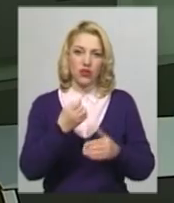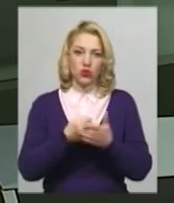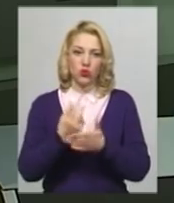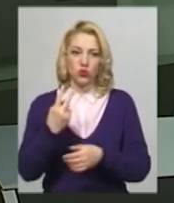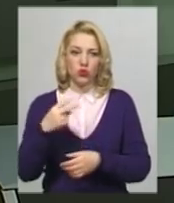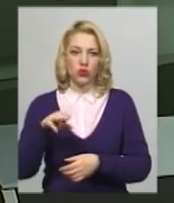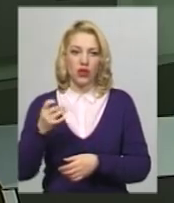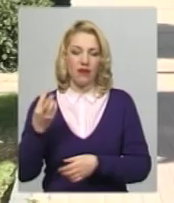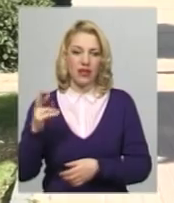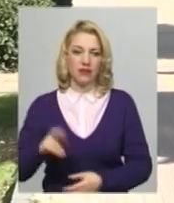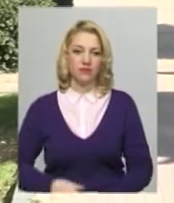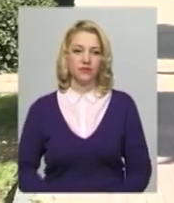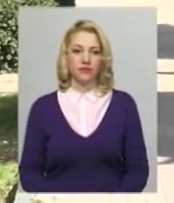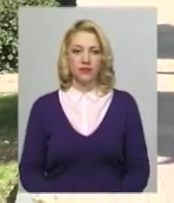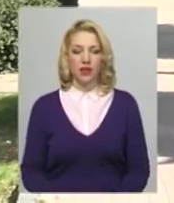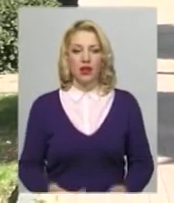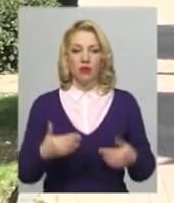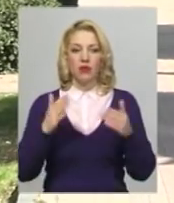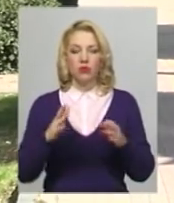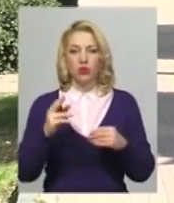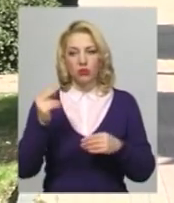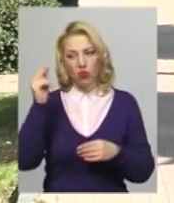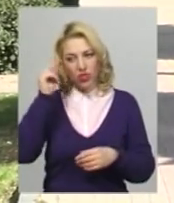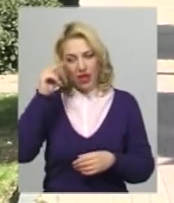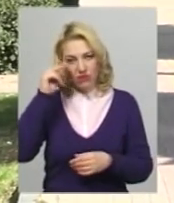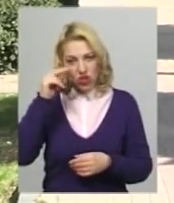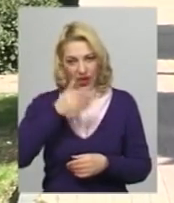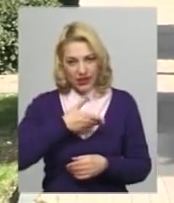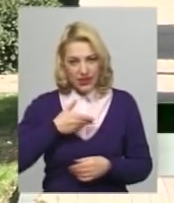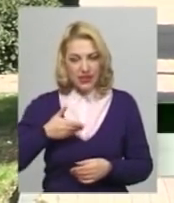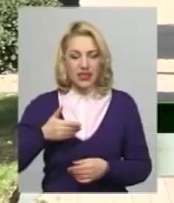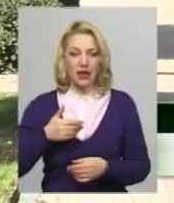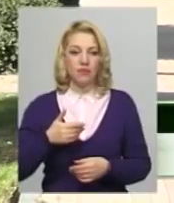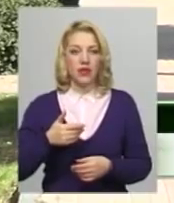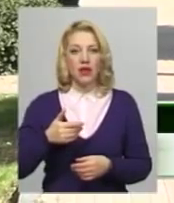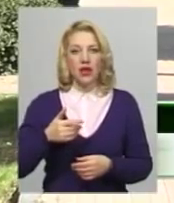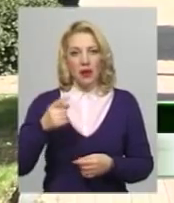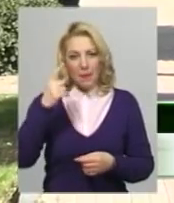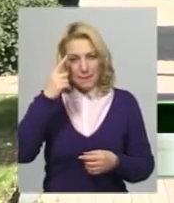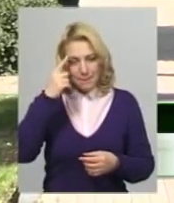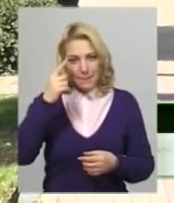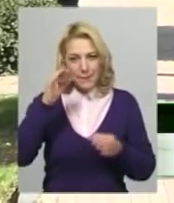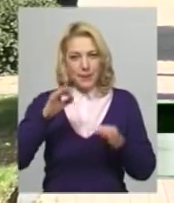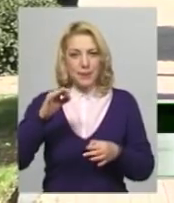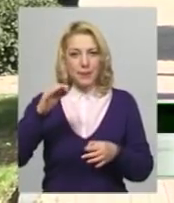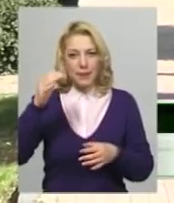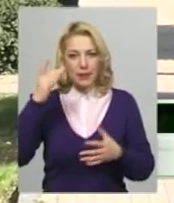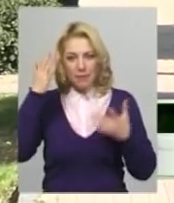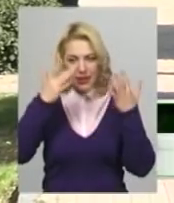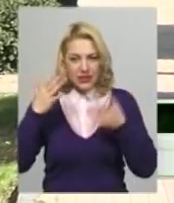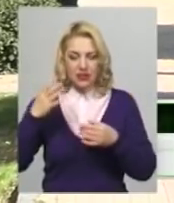травня. Ми будемо навчатися критично мислити, будемо розпізнавати